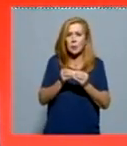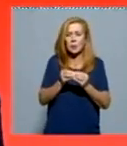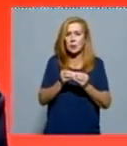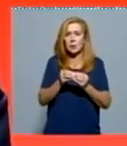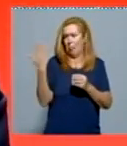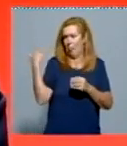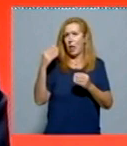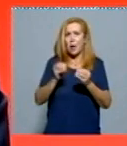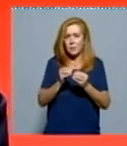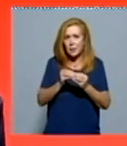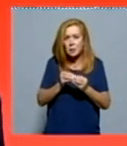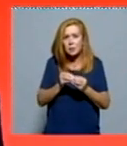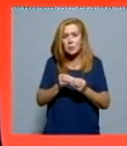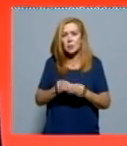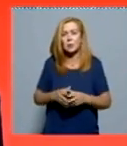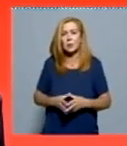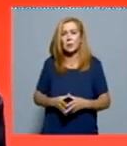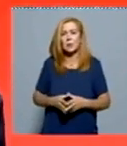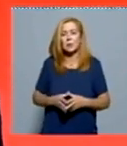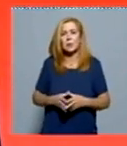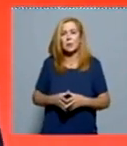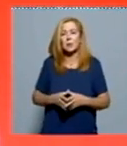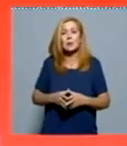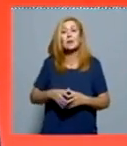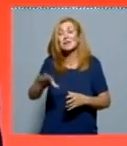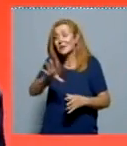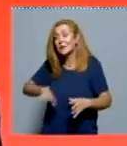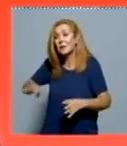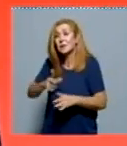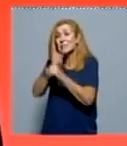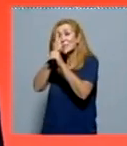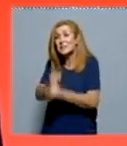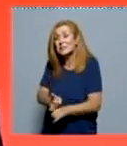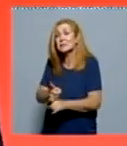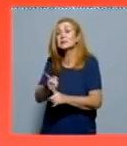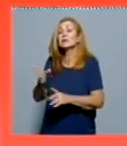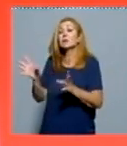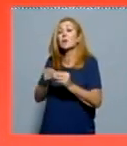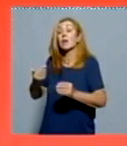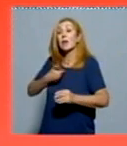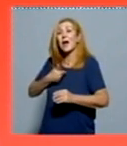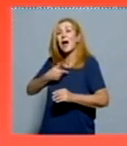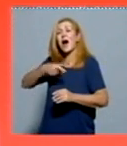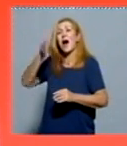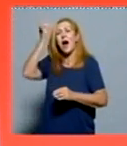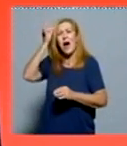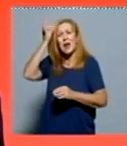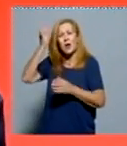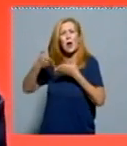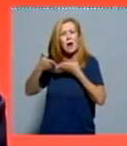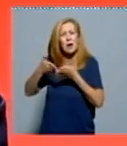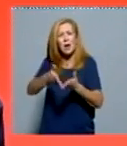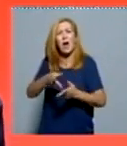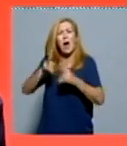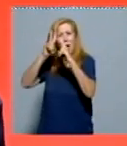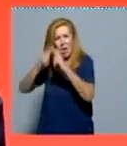υπήρξε παρενόχληση εντός της αποκλειστικής οικονομικής ζώνης της χώρας μας, γαλλικού ερευνητικού σκάφους,